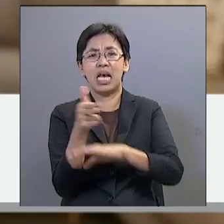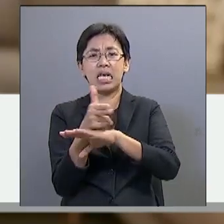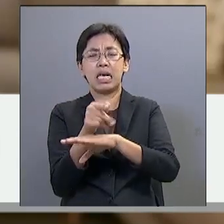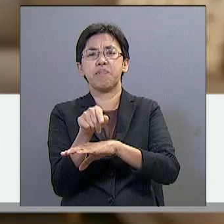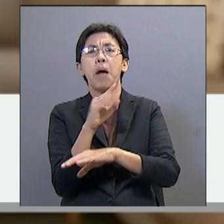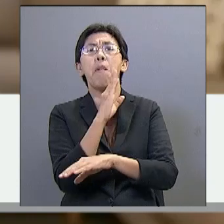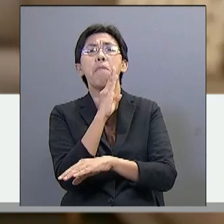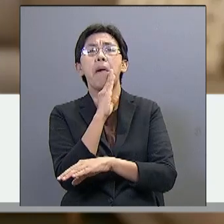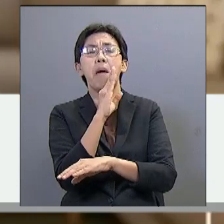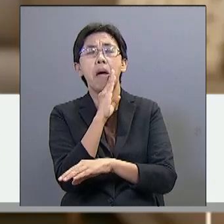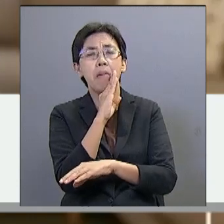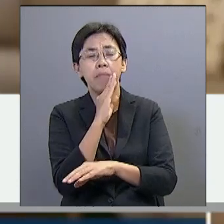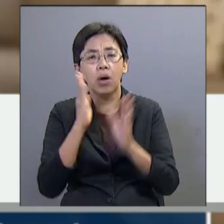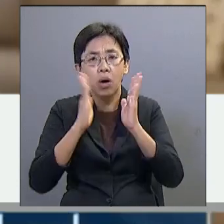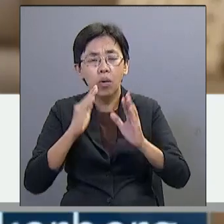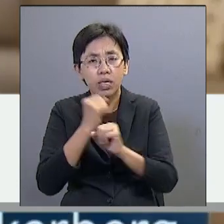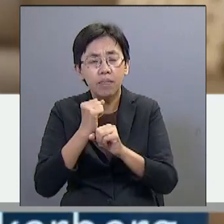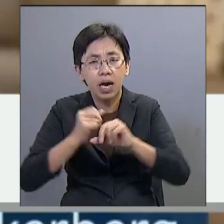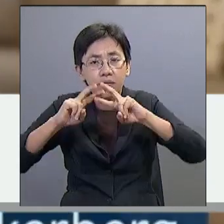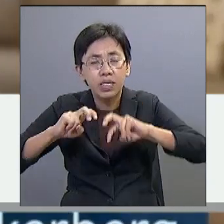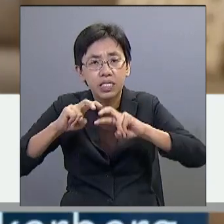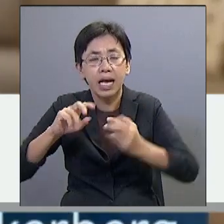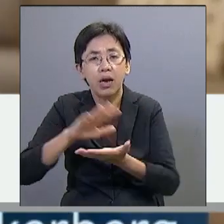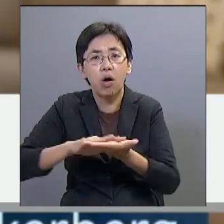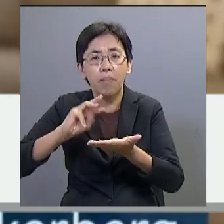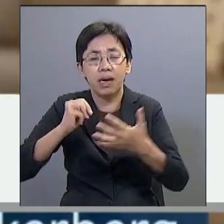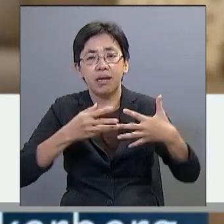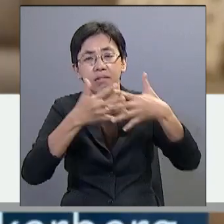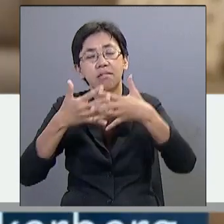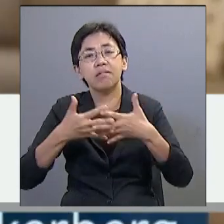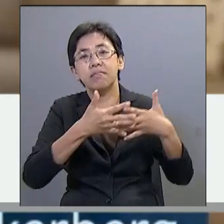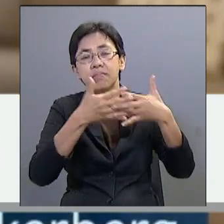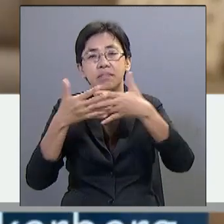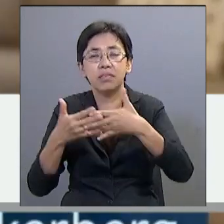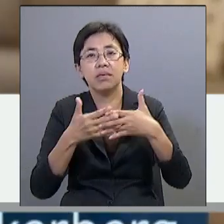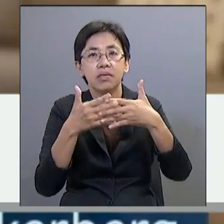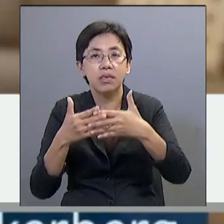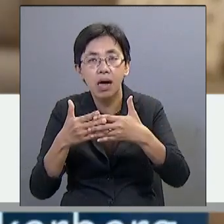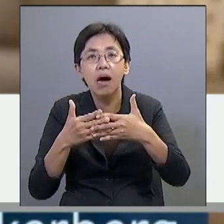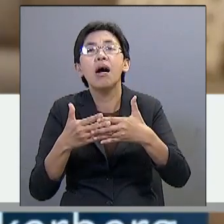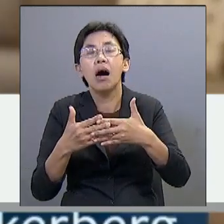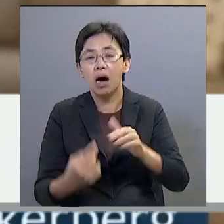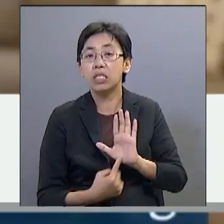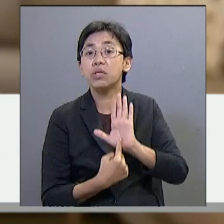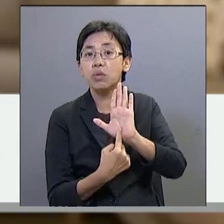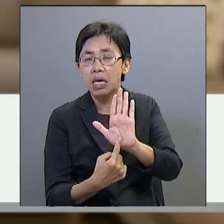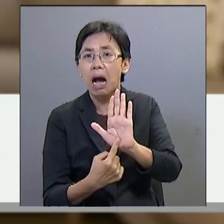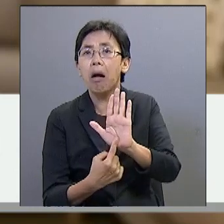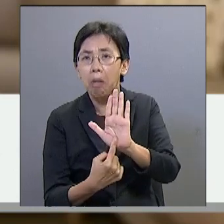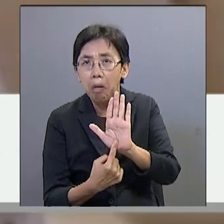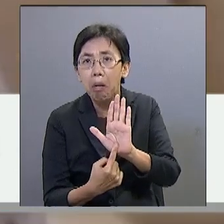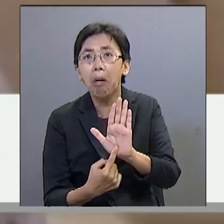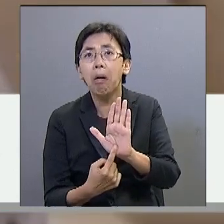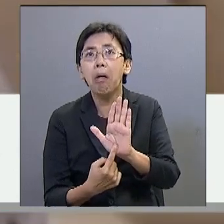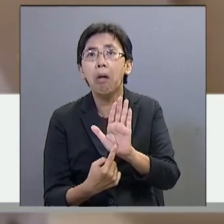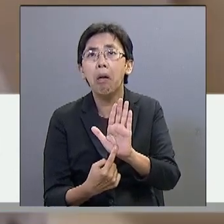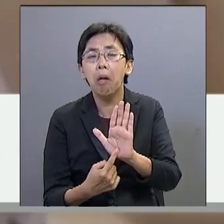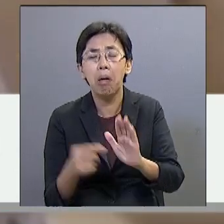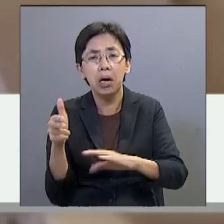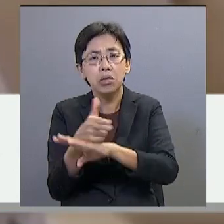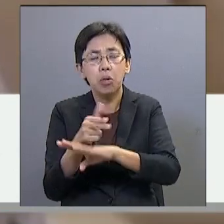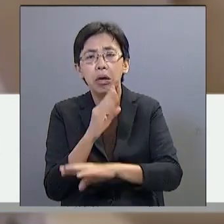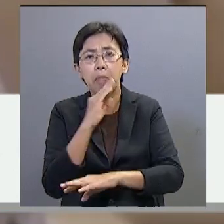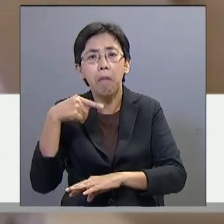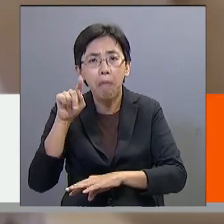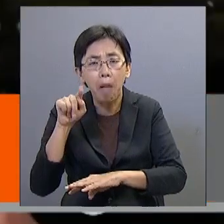ะที่นกวิจัยของมหาวิทยาลัย California Berkeley ของสหรฐนั้นนำมาแดงใหเหนถึงรูปแบบของคิปปลอมค่